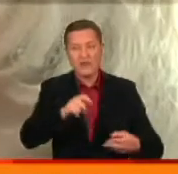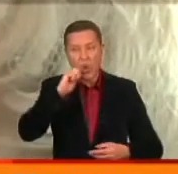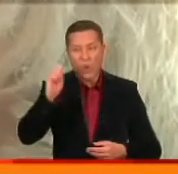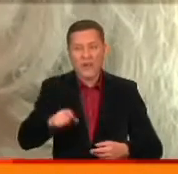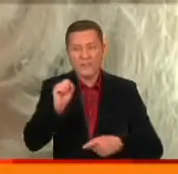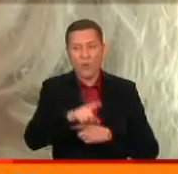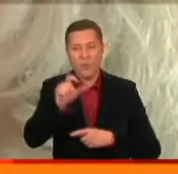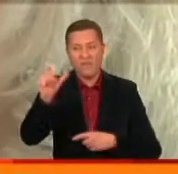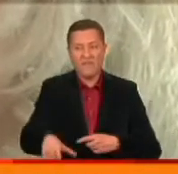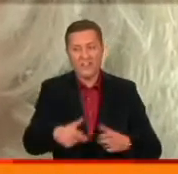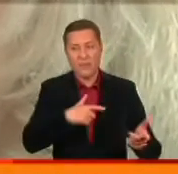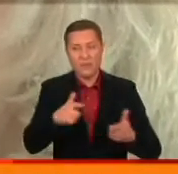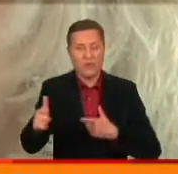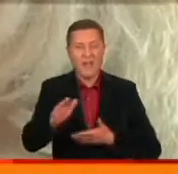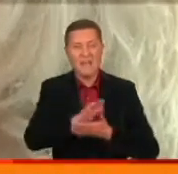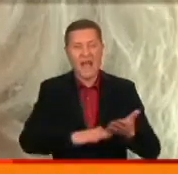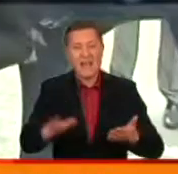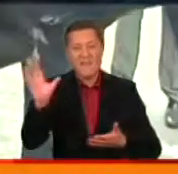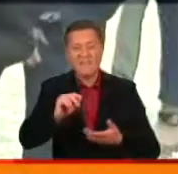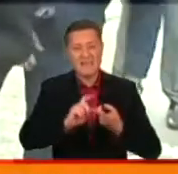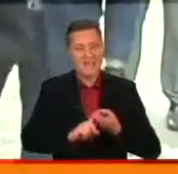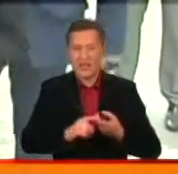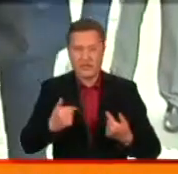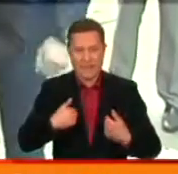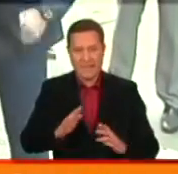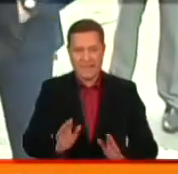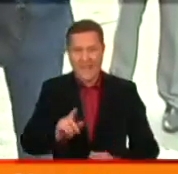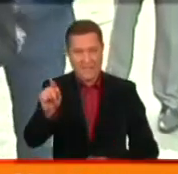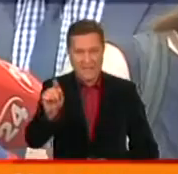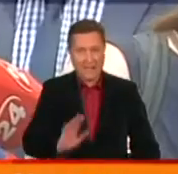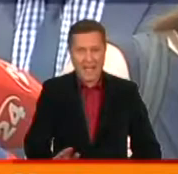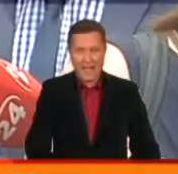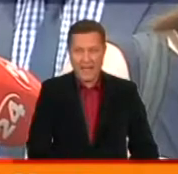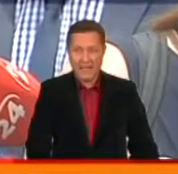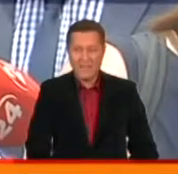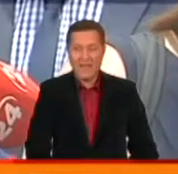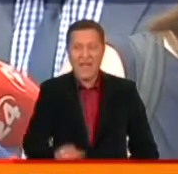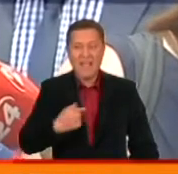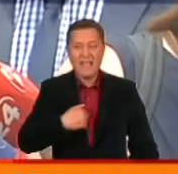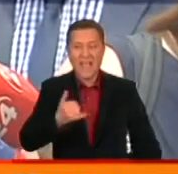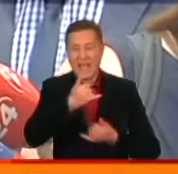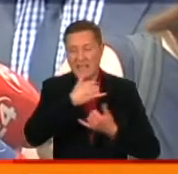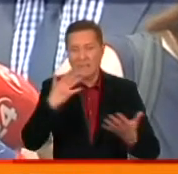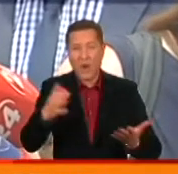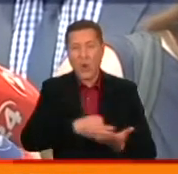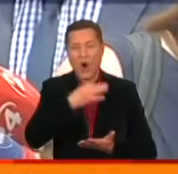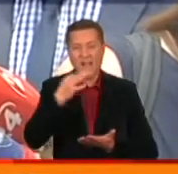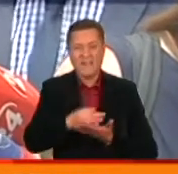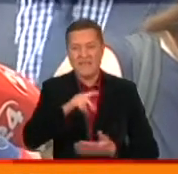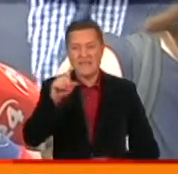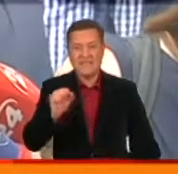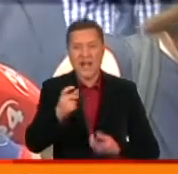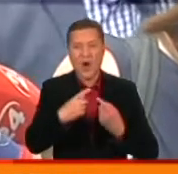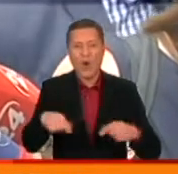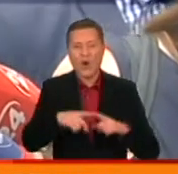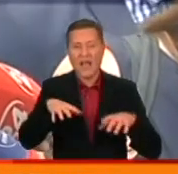уповноваженої вона підготувала, але далі все залежить вже не від неї. Я не могу ответить за